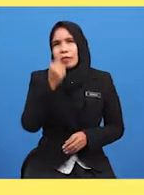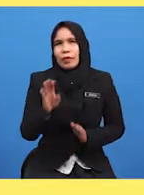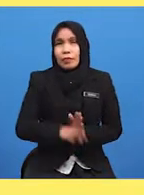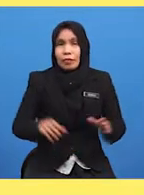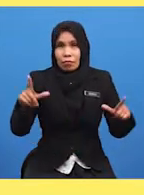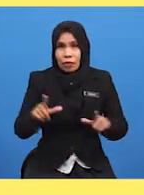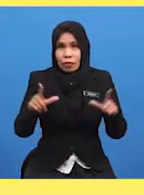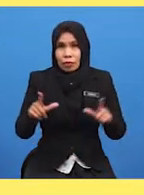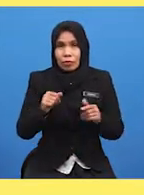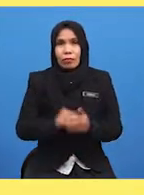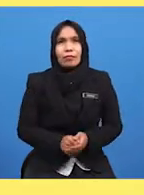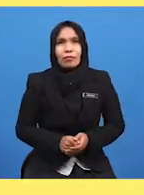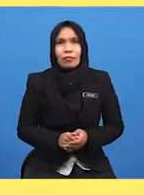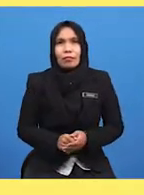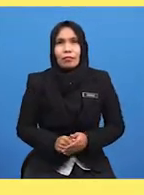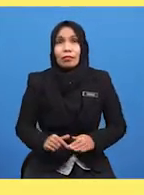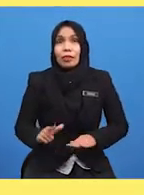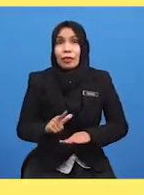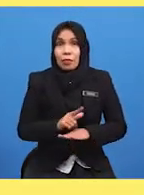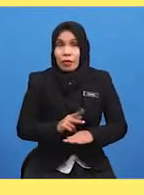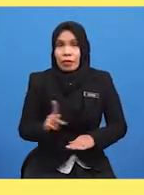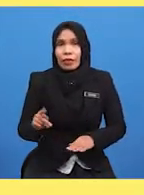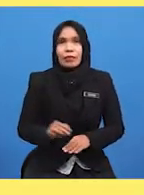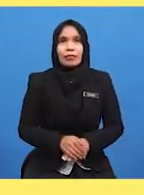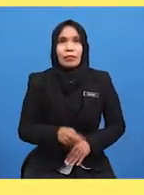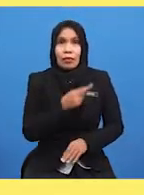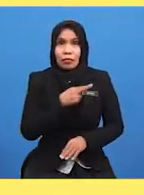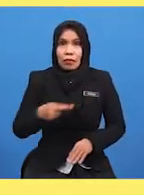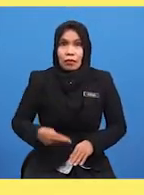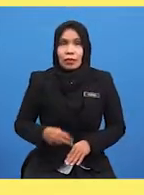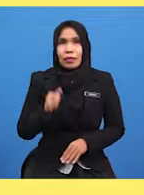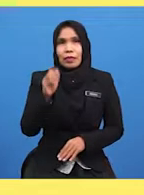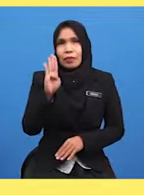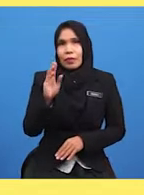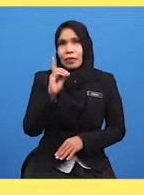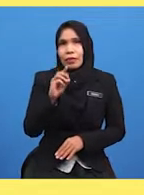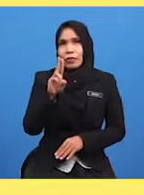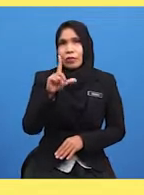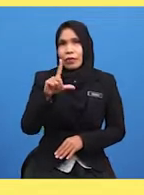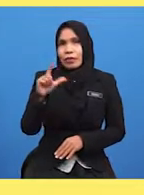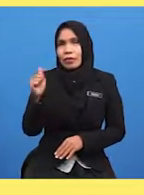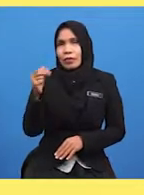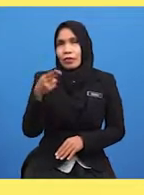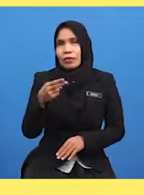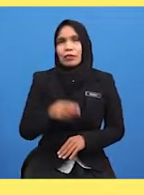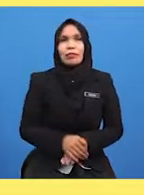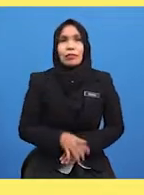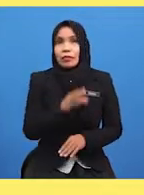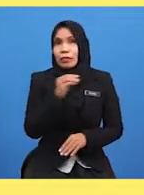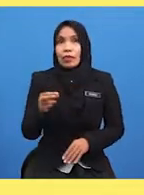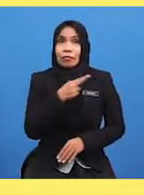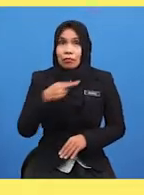raglan melibatkan antara raja Abdullah bin Raja Jakfar dengar Raja mahadi Band Raja Sulaiman